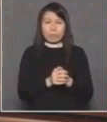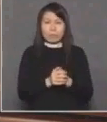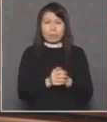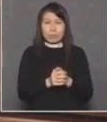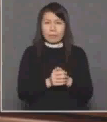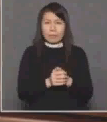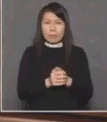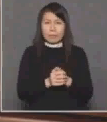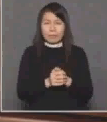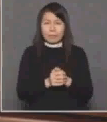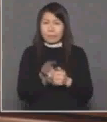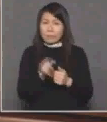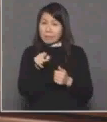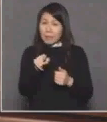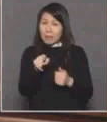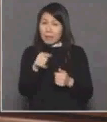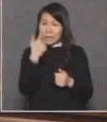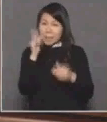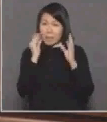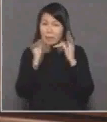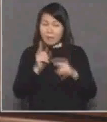這些叫做新聞自由，